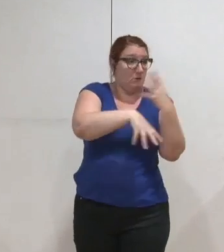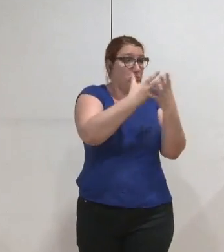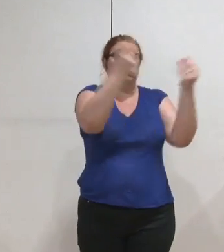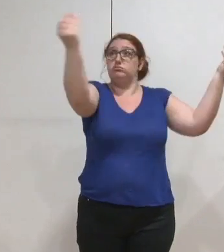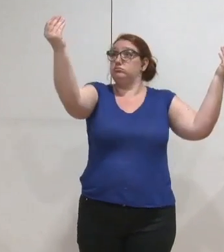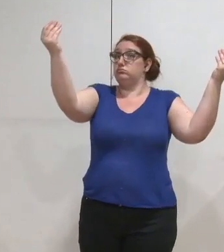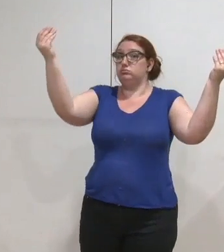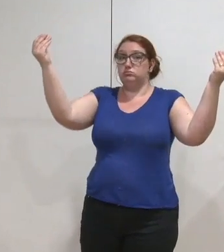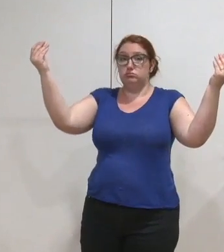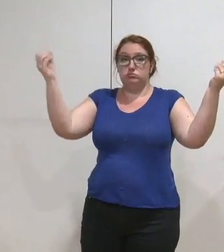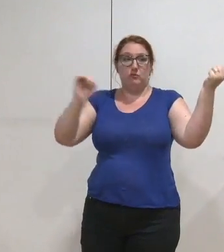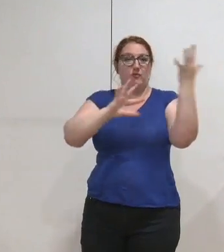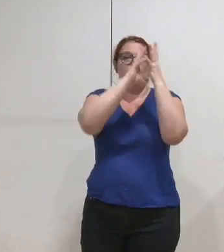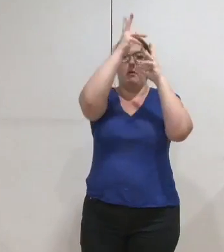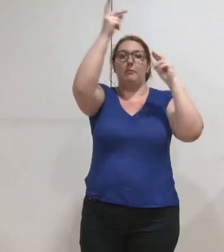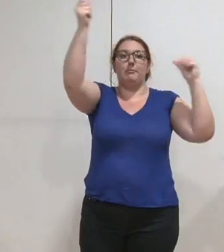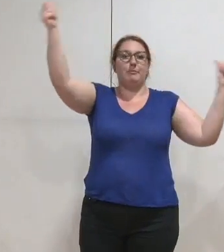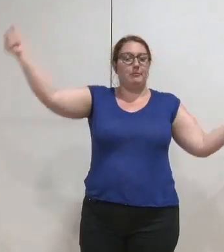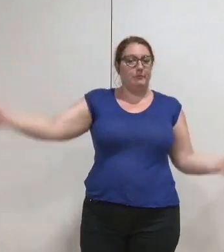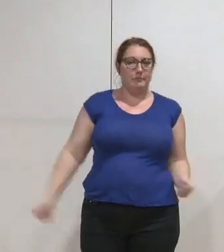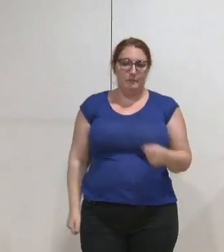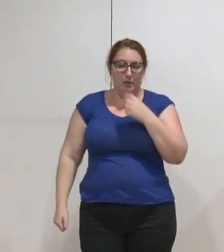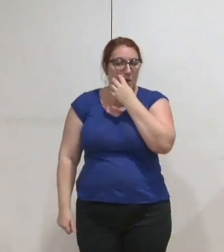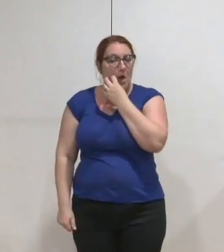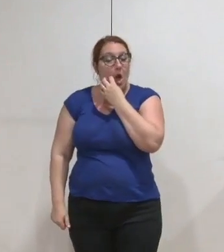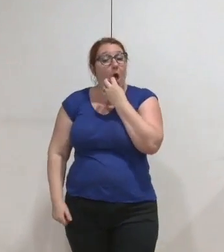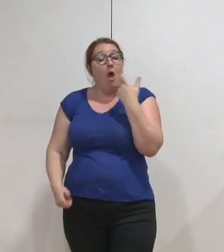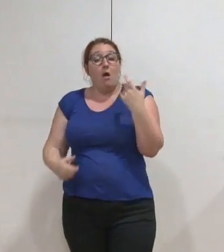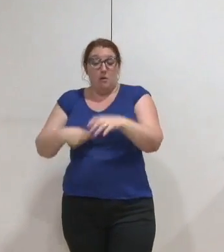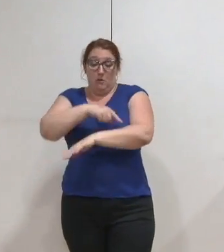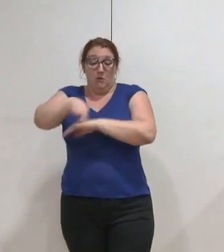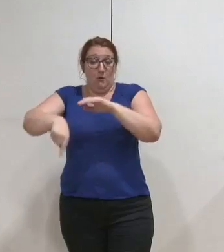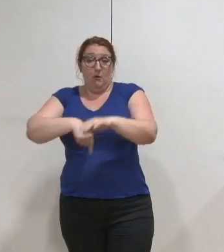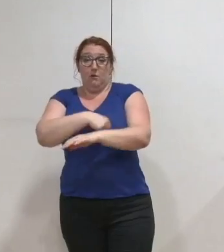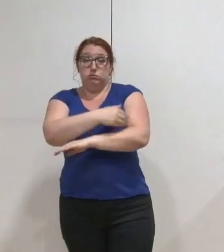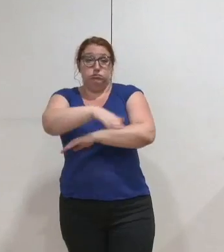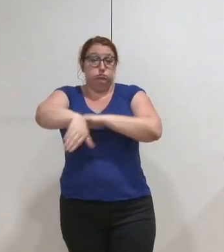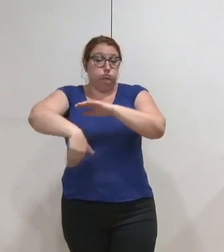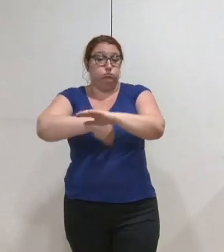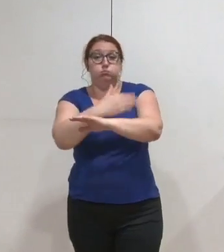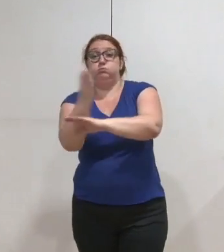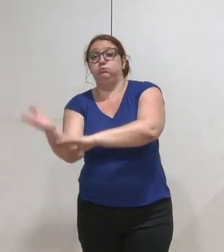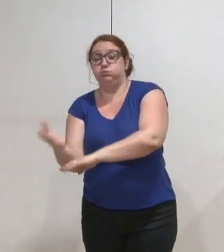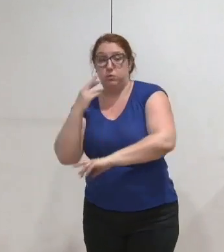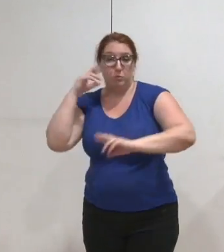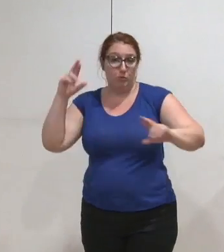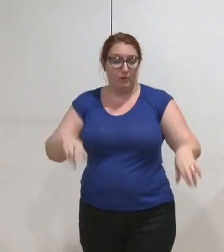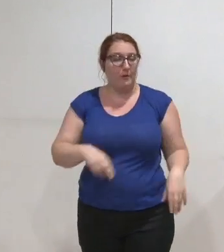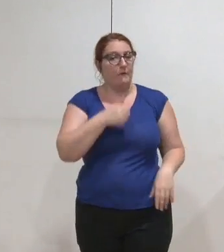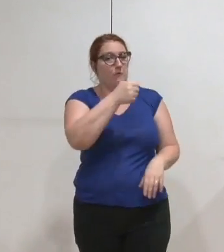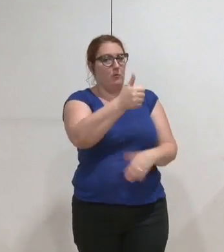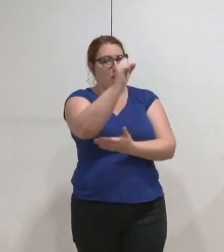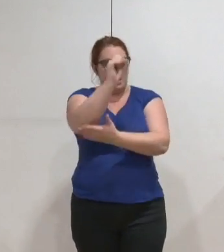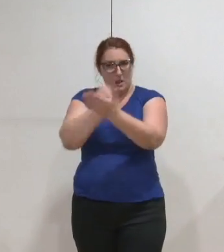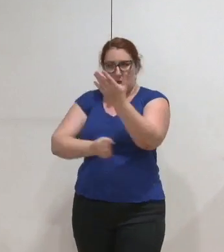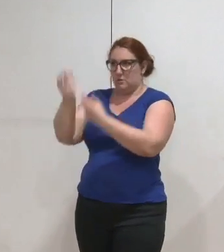mauvais jeu de mot nous avons donc perdu un temps précieux votre lettre ouverte au président de la République lui demandant d'agir